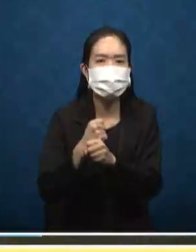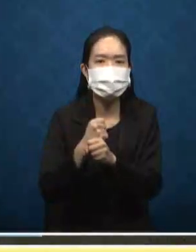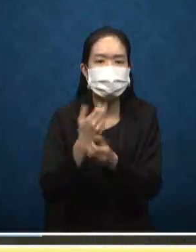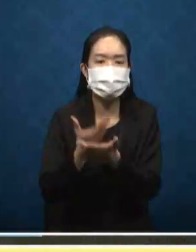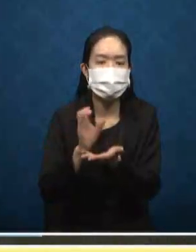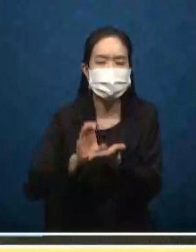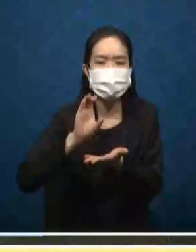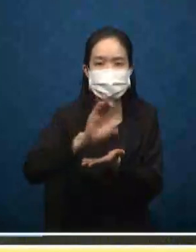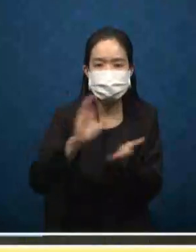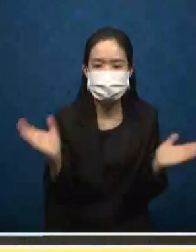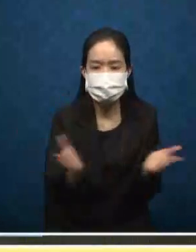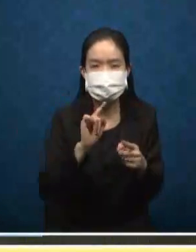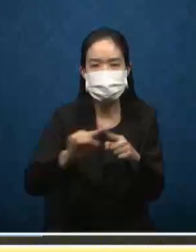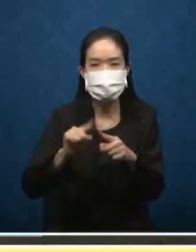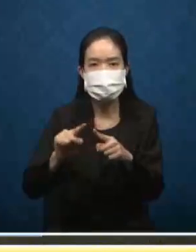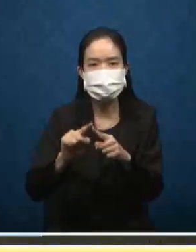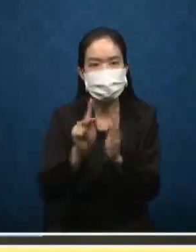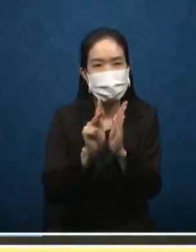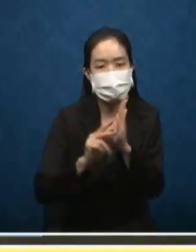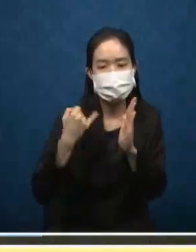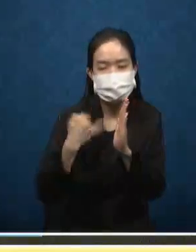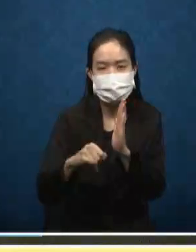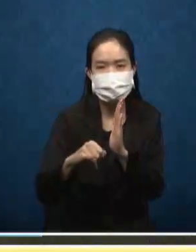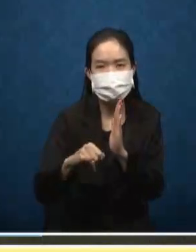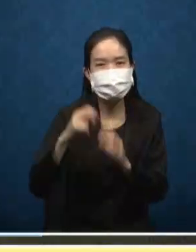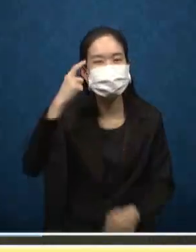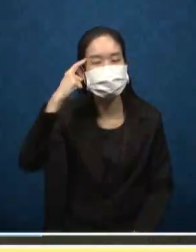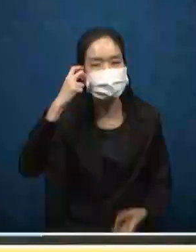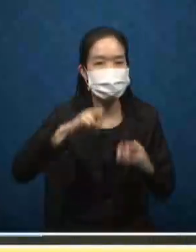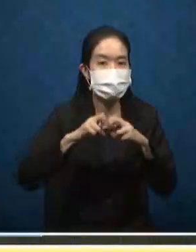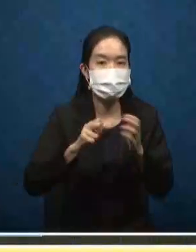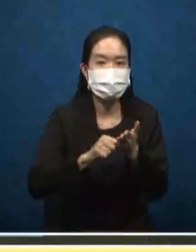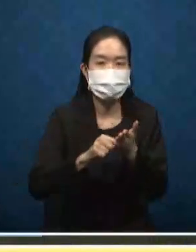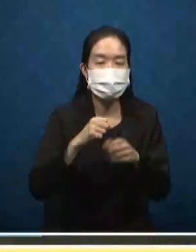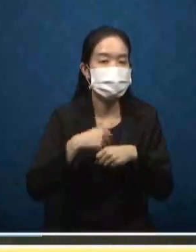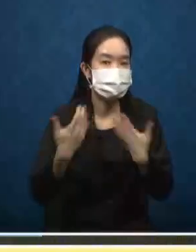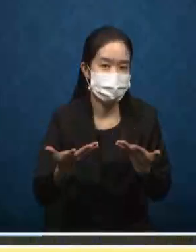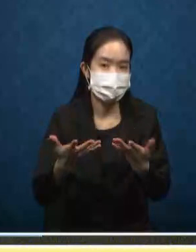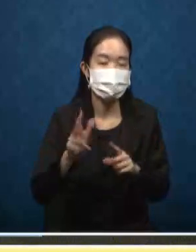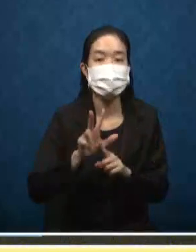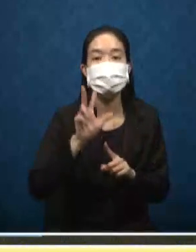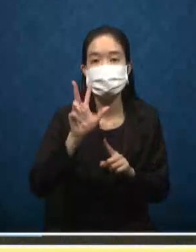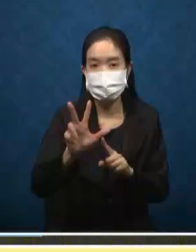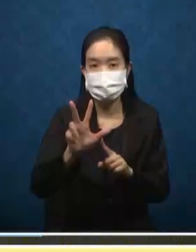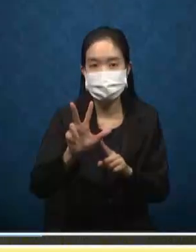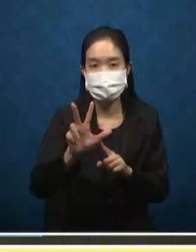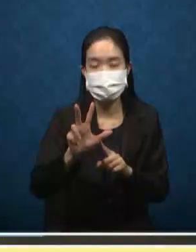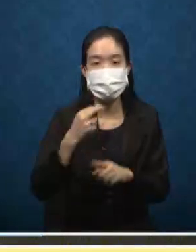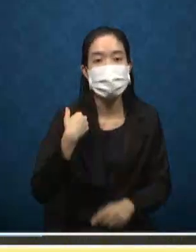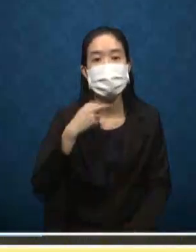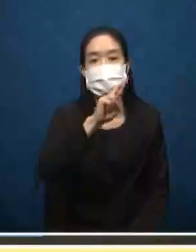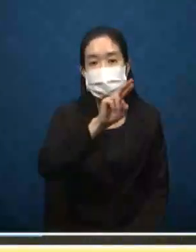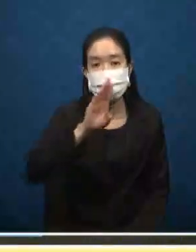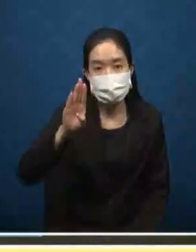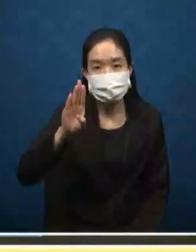ชอบเนี้ที่ผ่านมานี้อย่างไร3ท่านมีการวางระบบติด